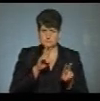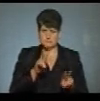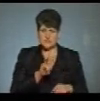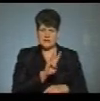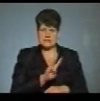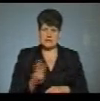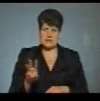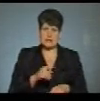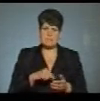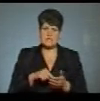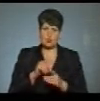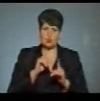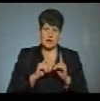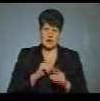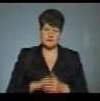сайті міської ради.